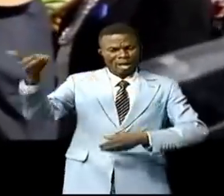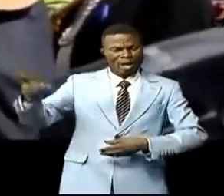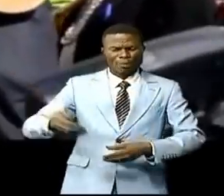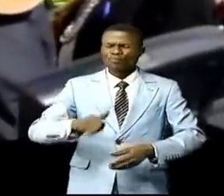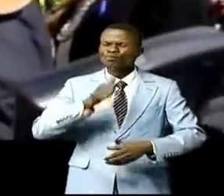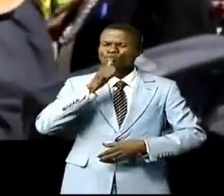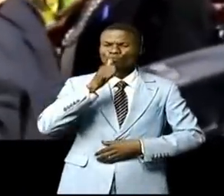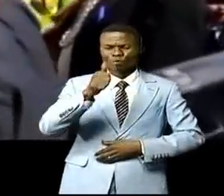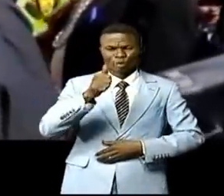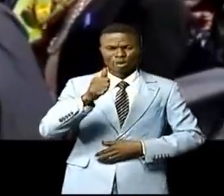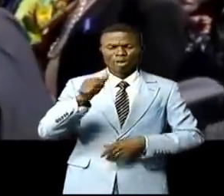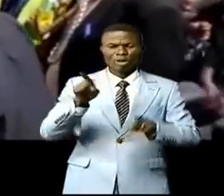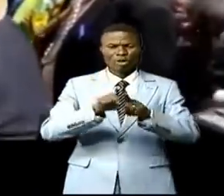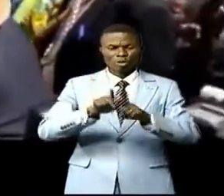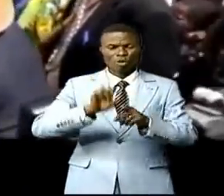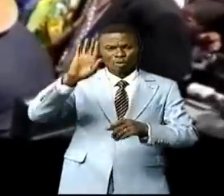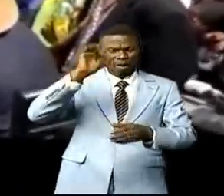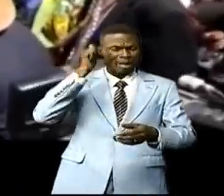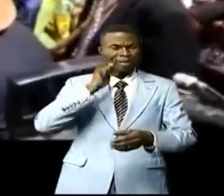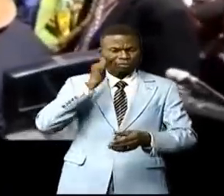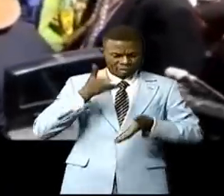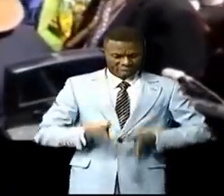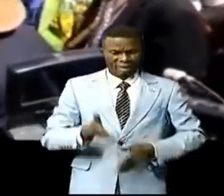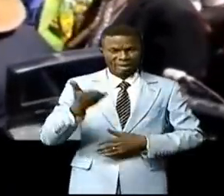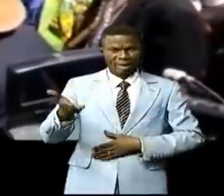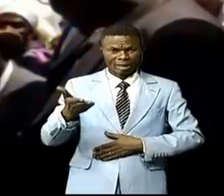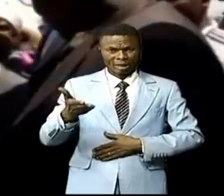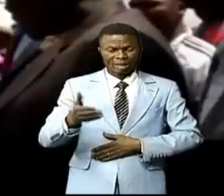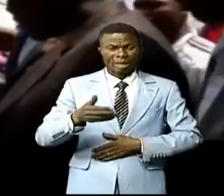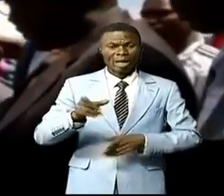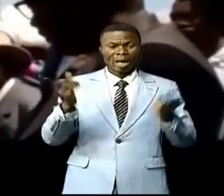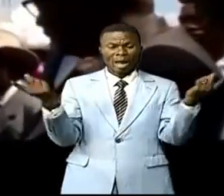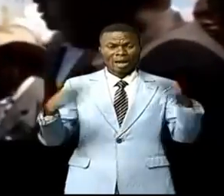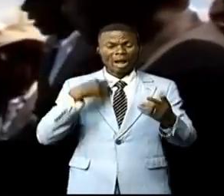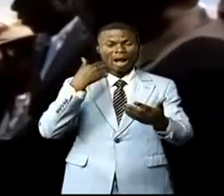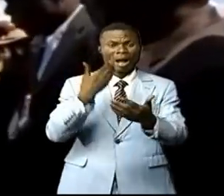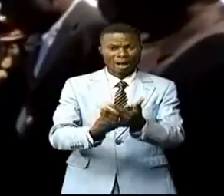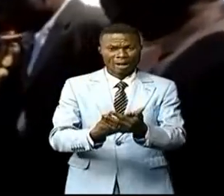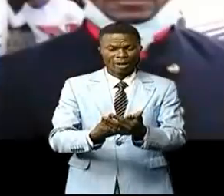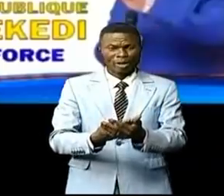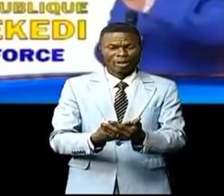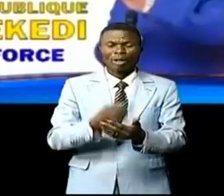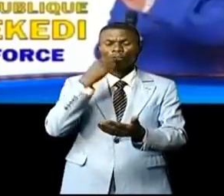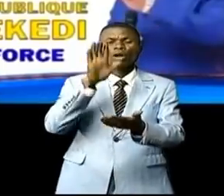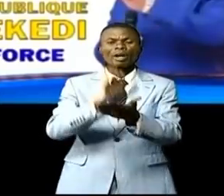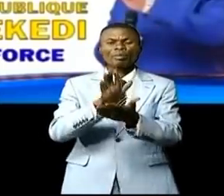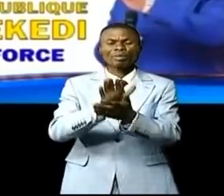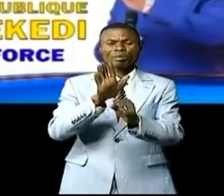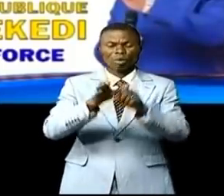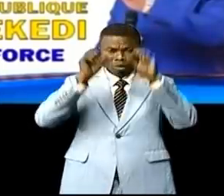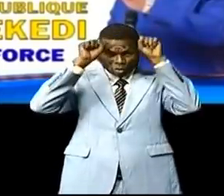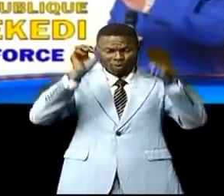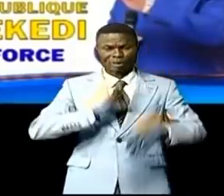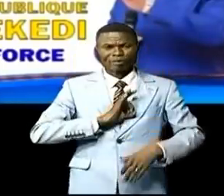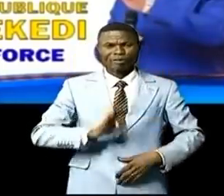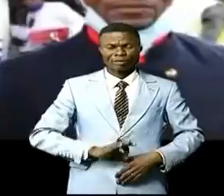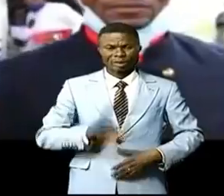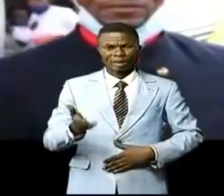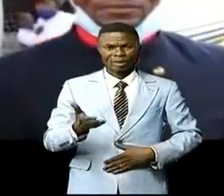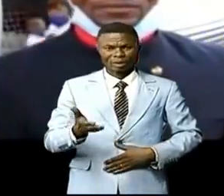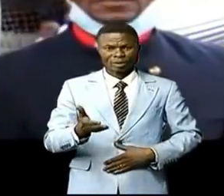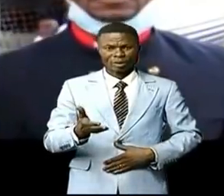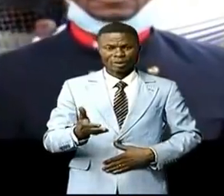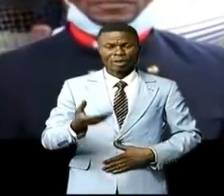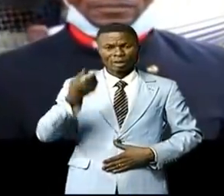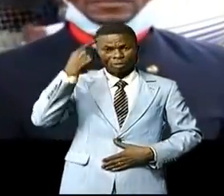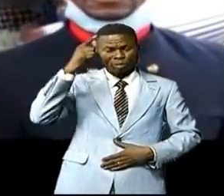digne d'une fille du terroir. À son accueil, elle rend hommage au chef de l'État, Félix-Antoine Tshisekedi Tshilombo,